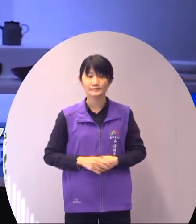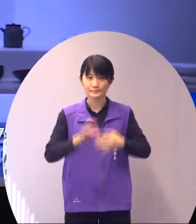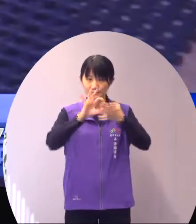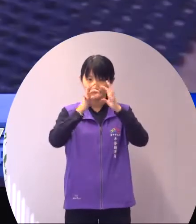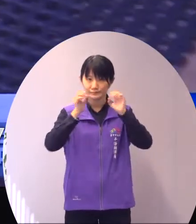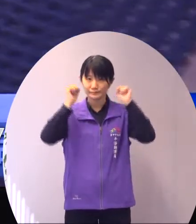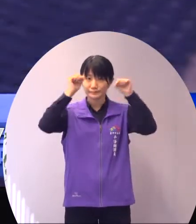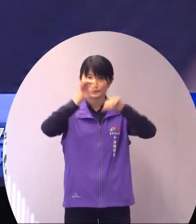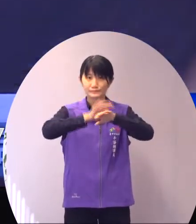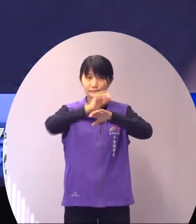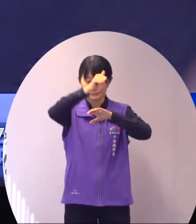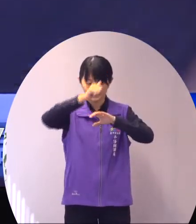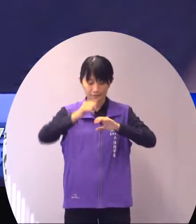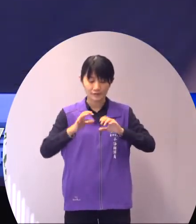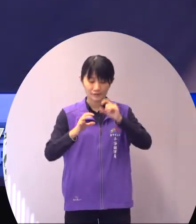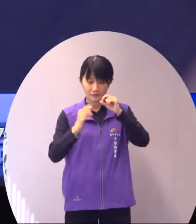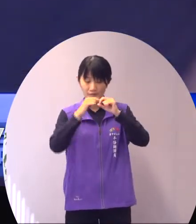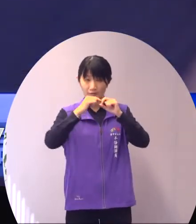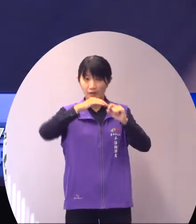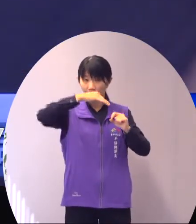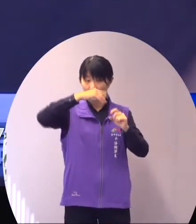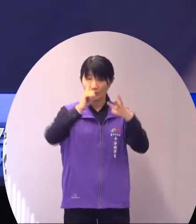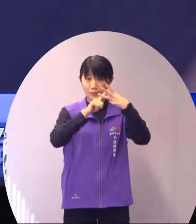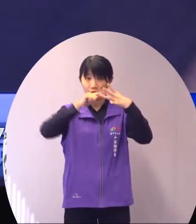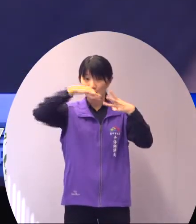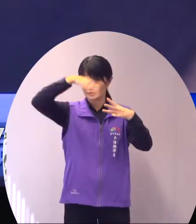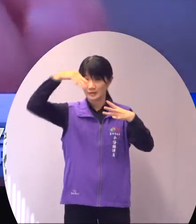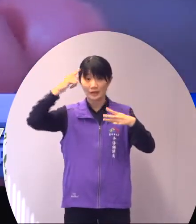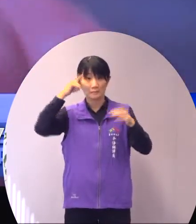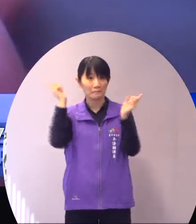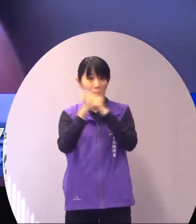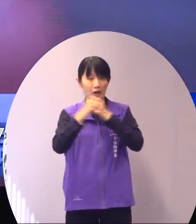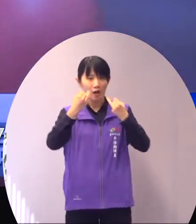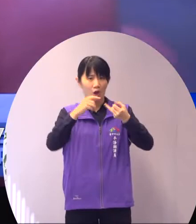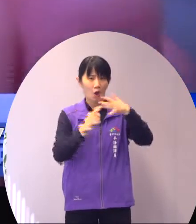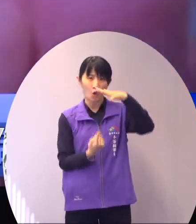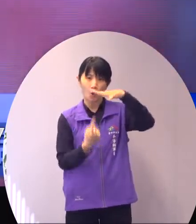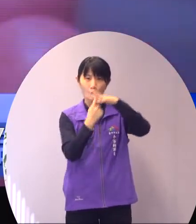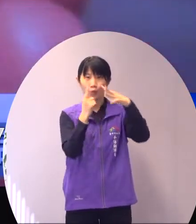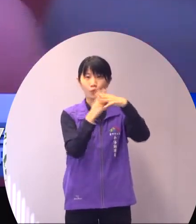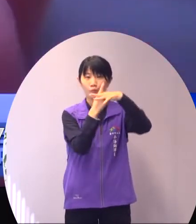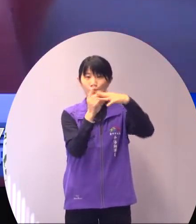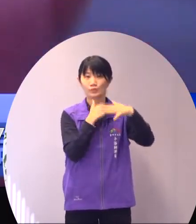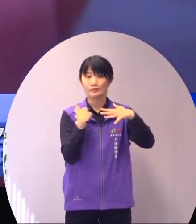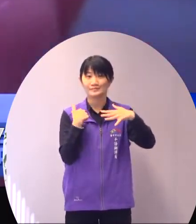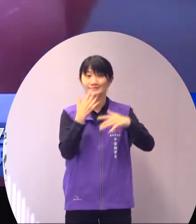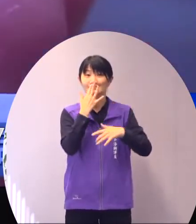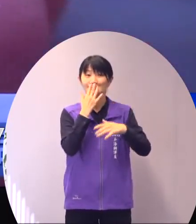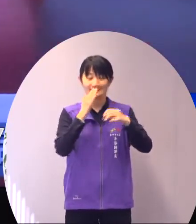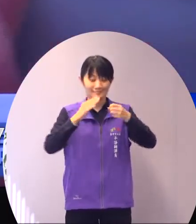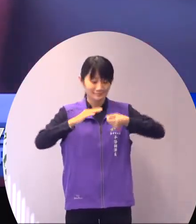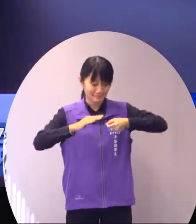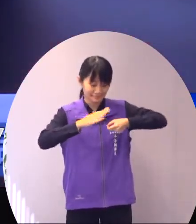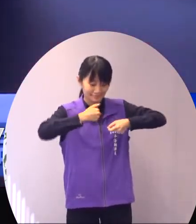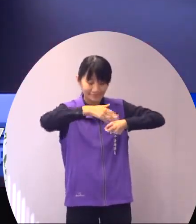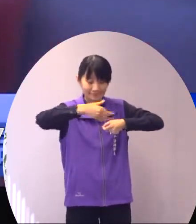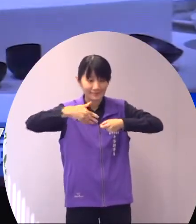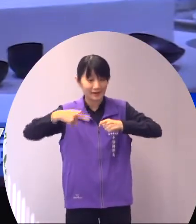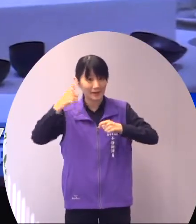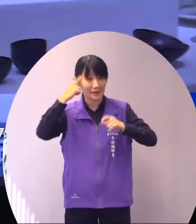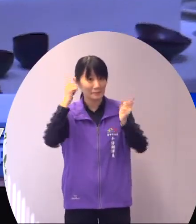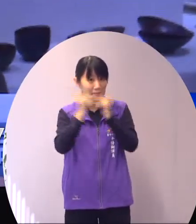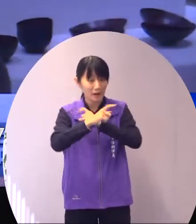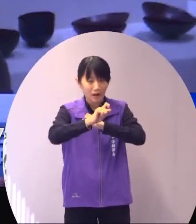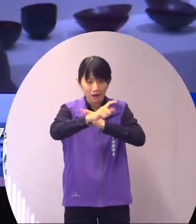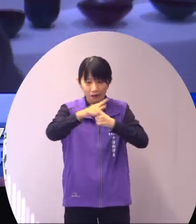有玉山形象，象征比赛成绩登峰造极。而侧面的彩虹设计展现了台湾对多元族群的包容，